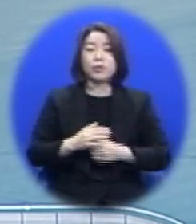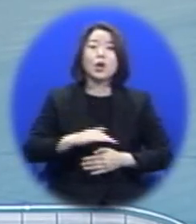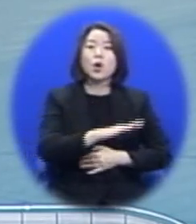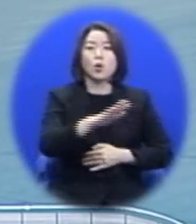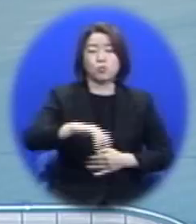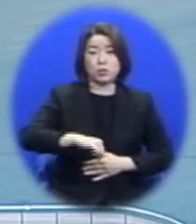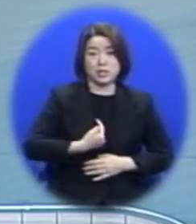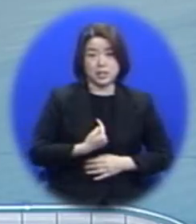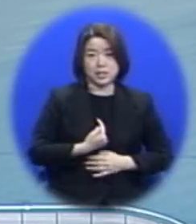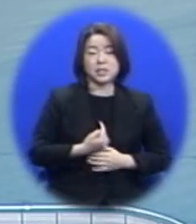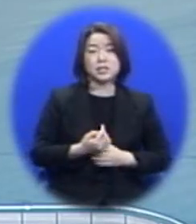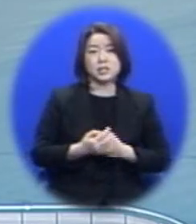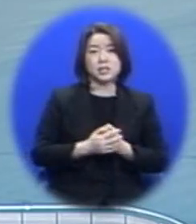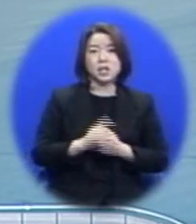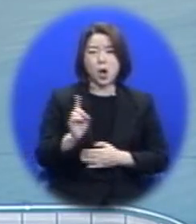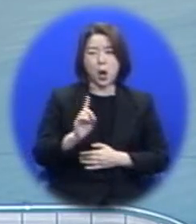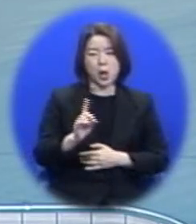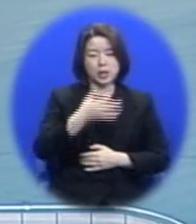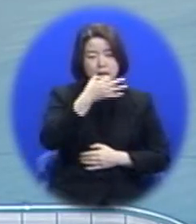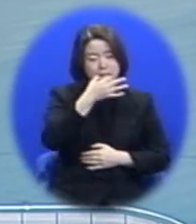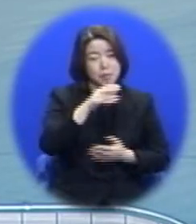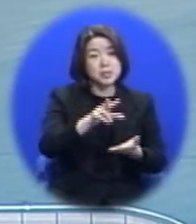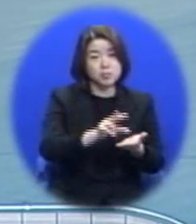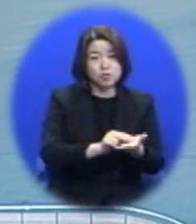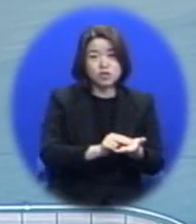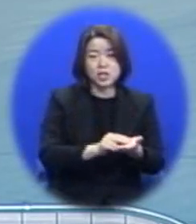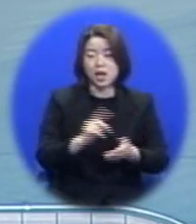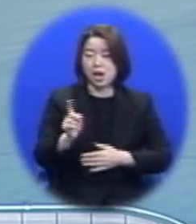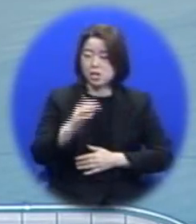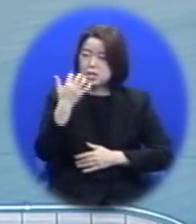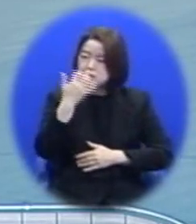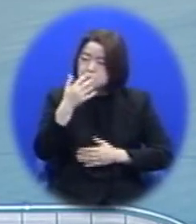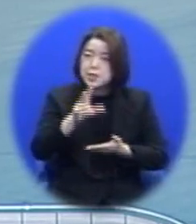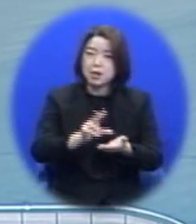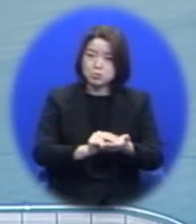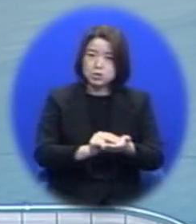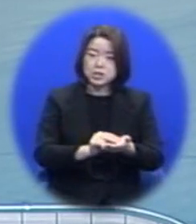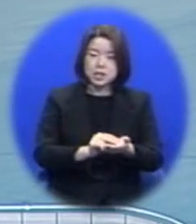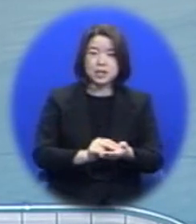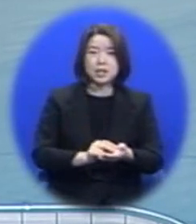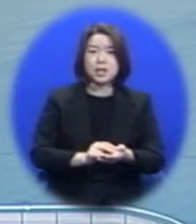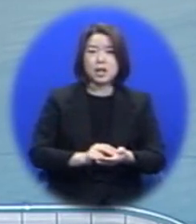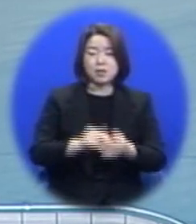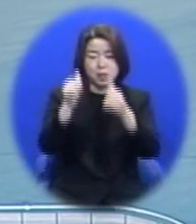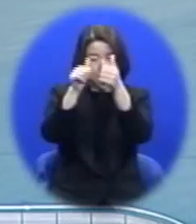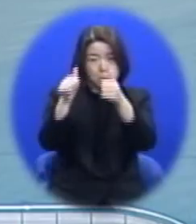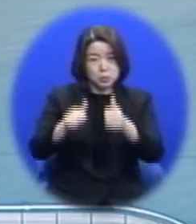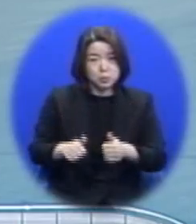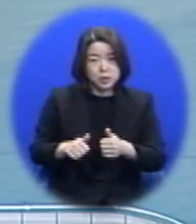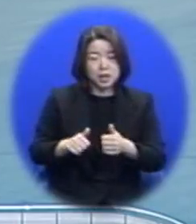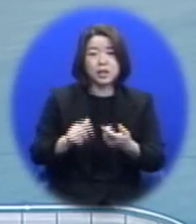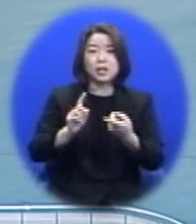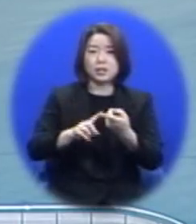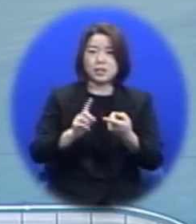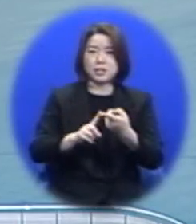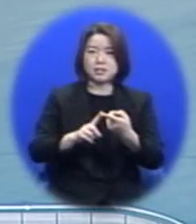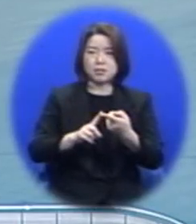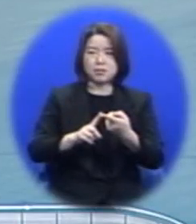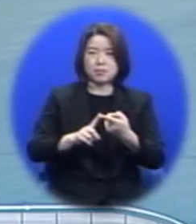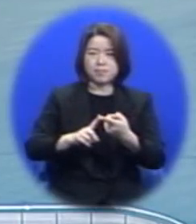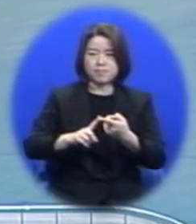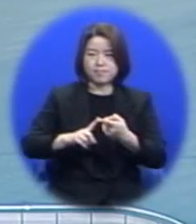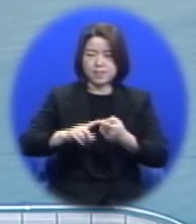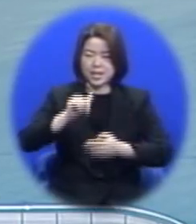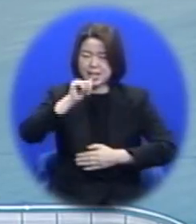자신이 어떤 탐심의 문제나 또는 음란함의 문제나 또는 우상숭배에 대해서 단호한